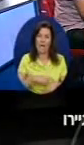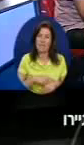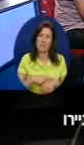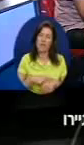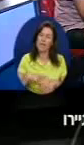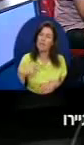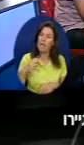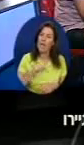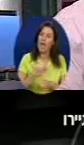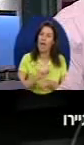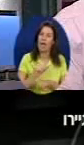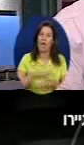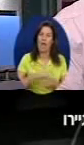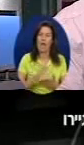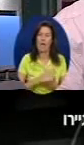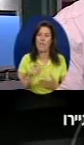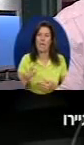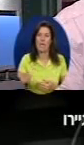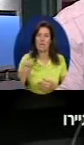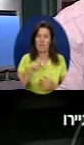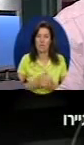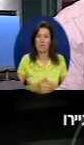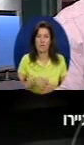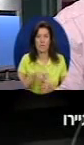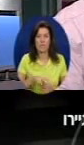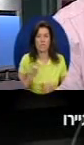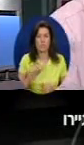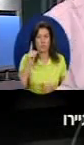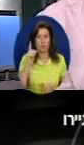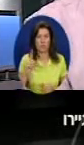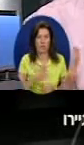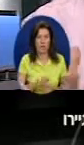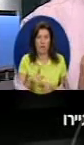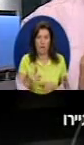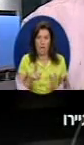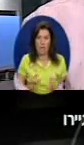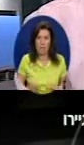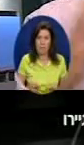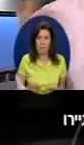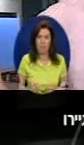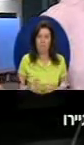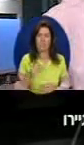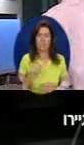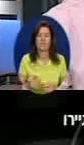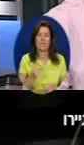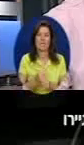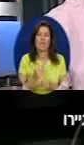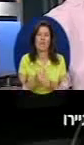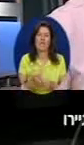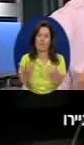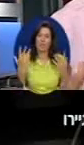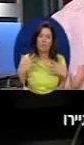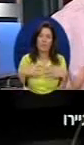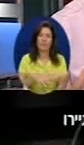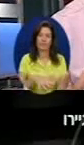הזאת. תראי, יש כאלה שחושבים לאפשר. ככה. יש כאלה שחושבים ככה שבאמת צריך לפורר את הזהויות ולעשות את זהויות